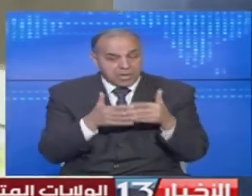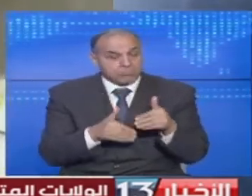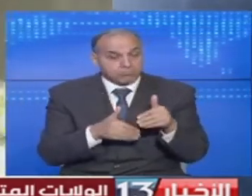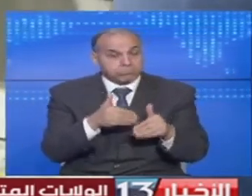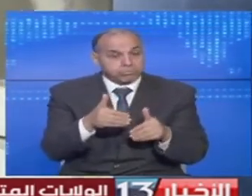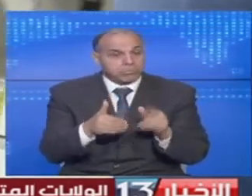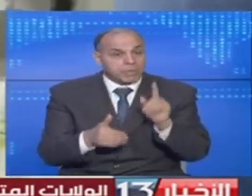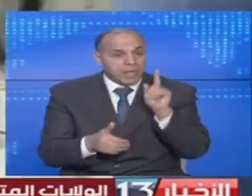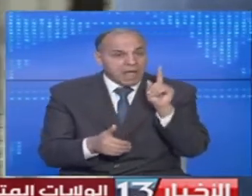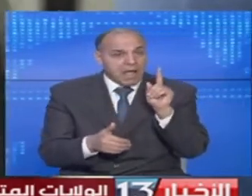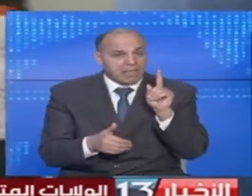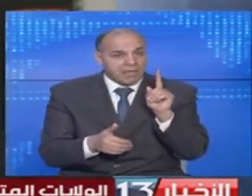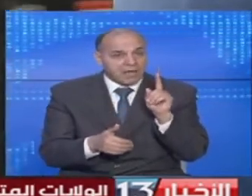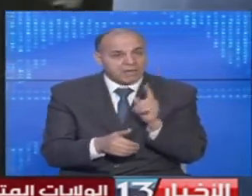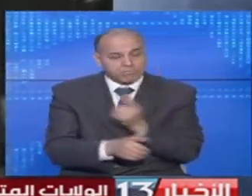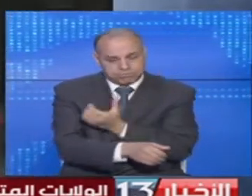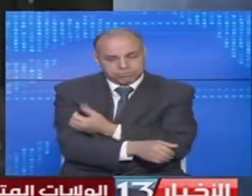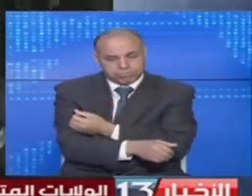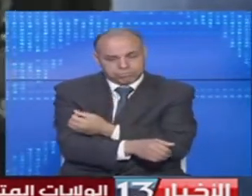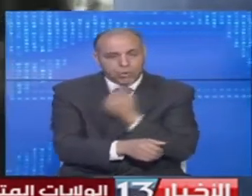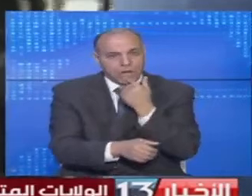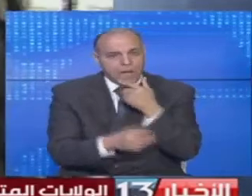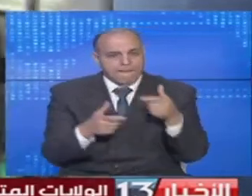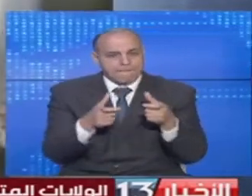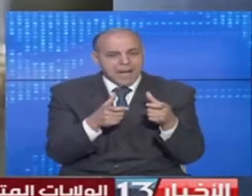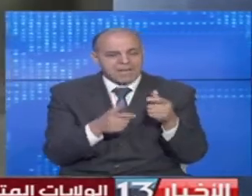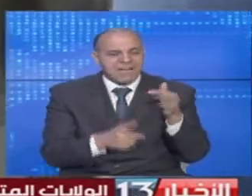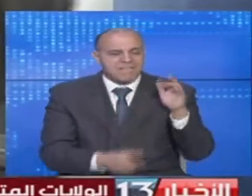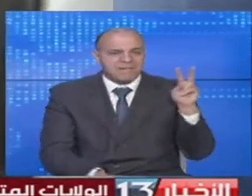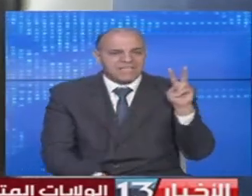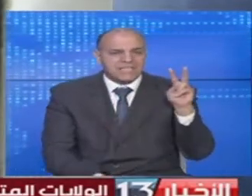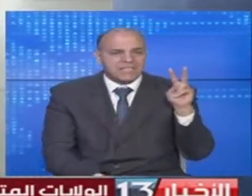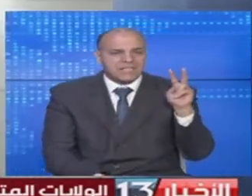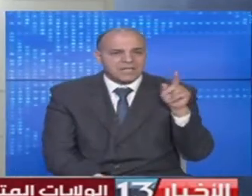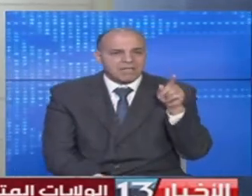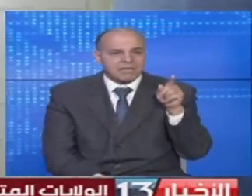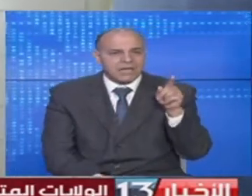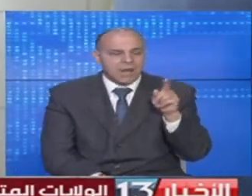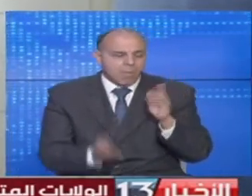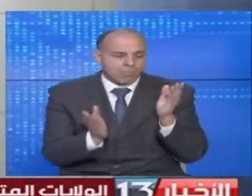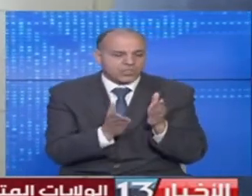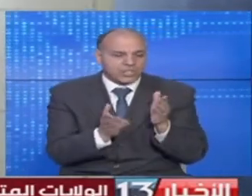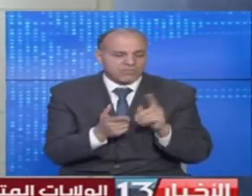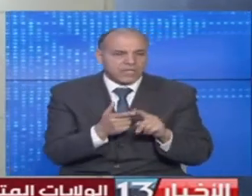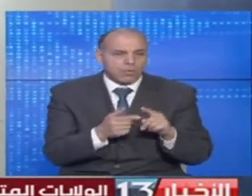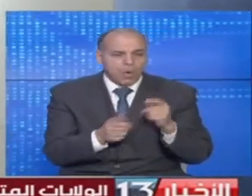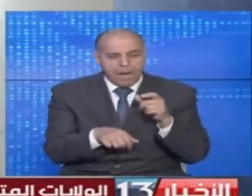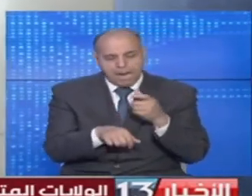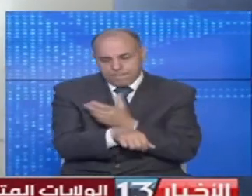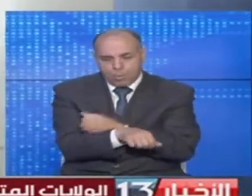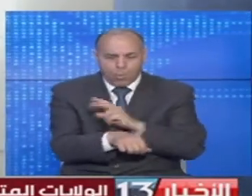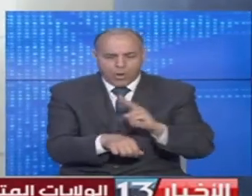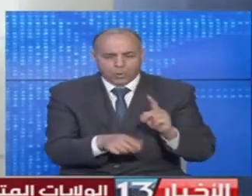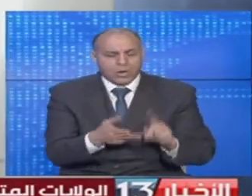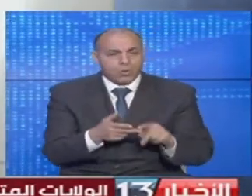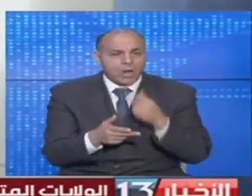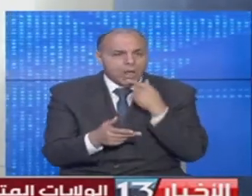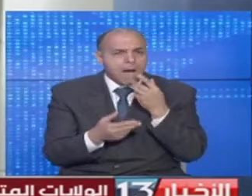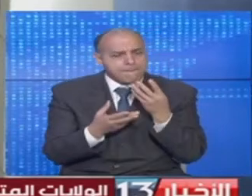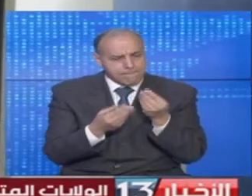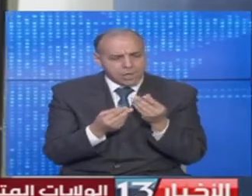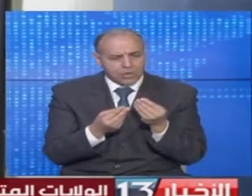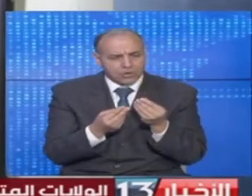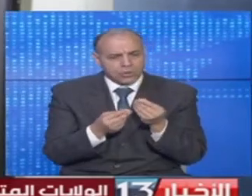المتحدة الأمريكية بشحن اللقاح من مصنع فايزر في ميشيغان إلى المستشفى مستشفيات ومراكز تلقيح أخرى